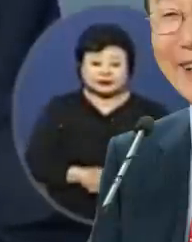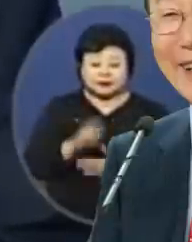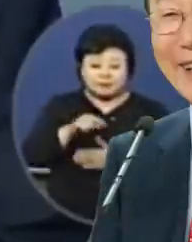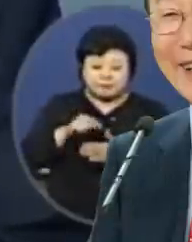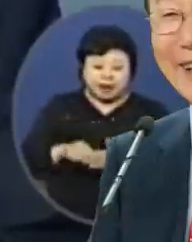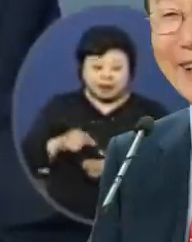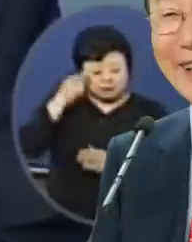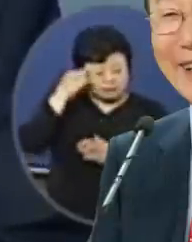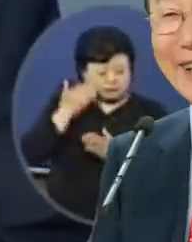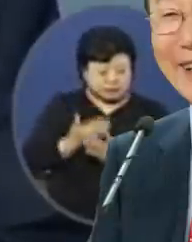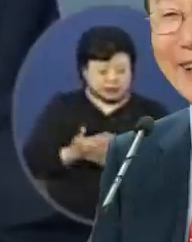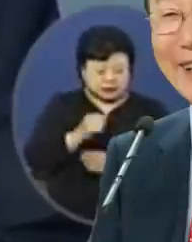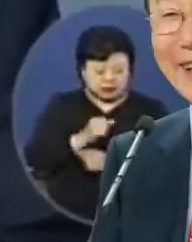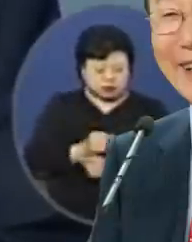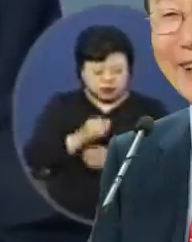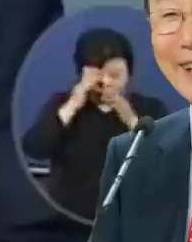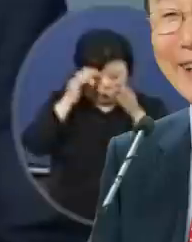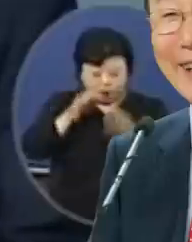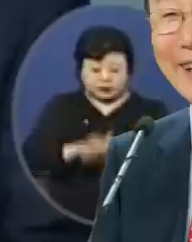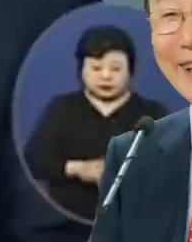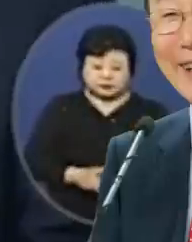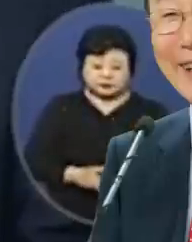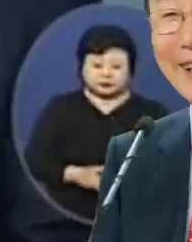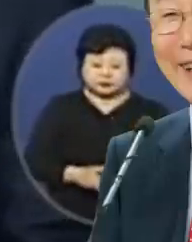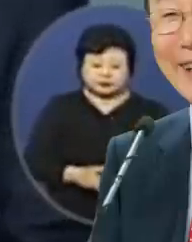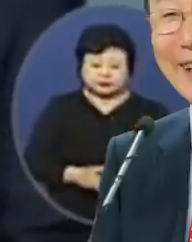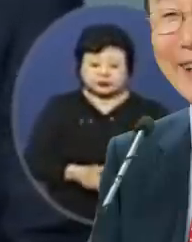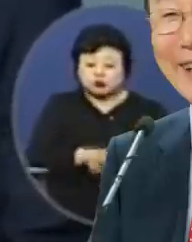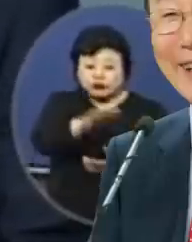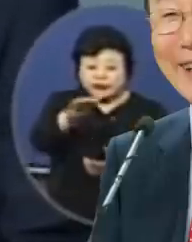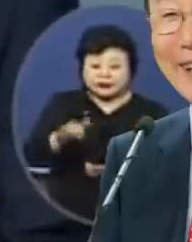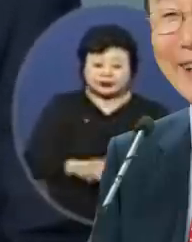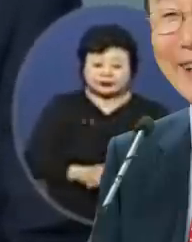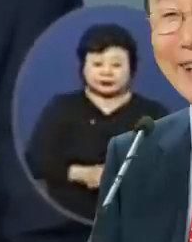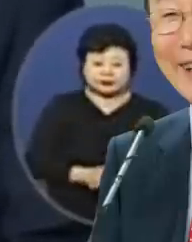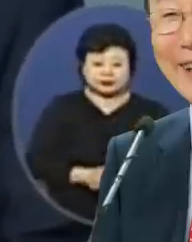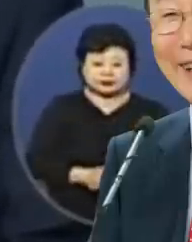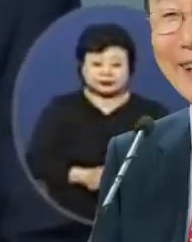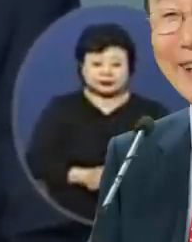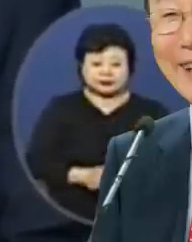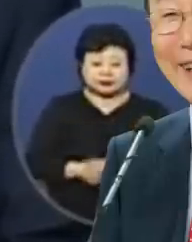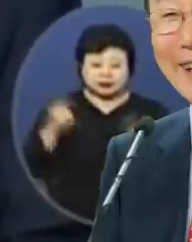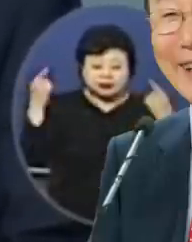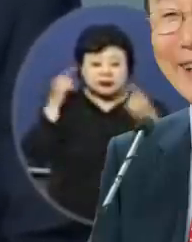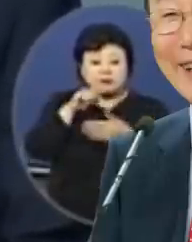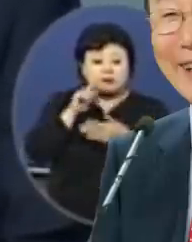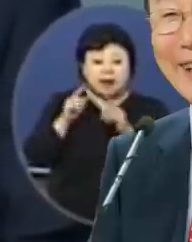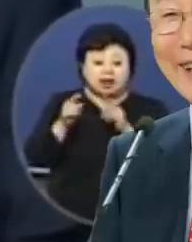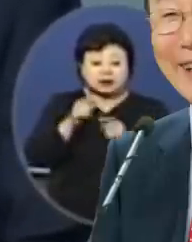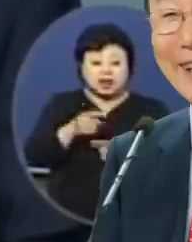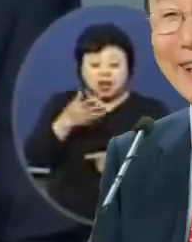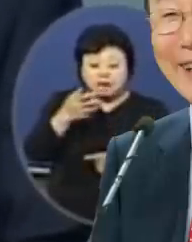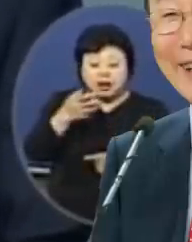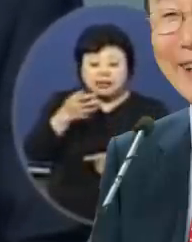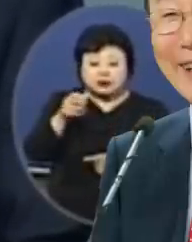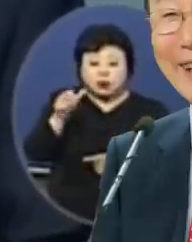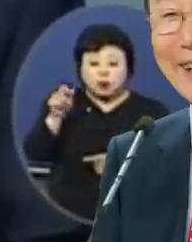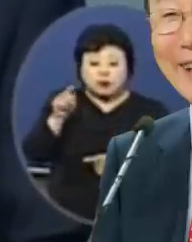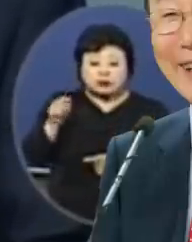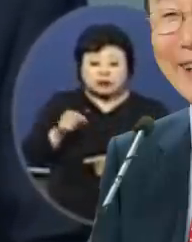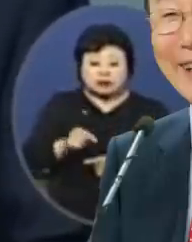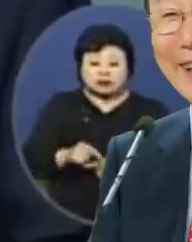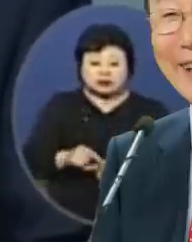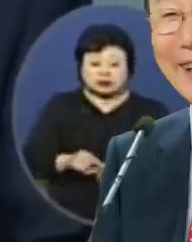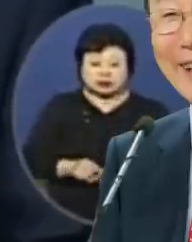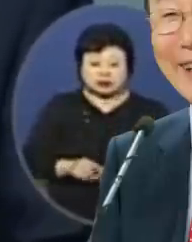심리학적으로 연구해서 결과를 기록한 것을 제가 보니까 우리가 듣는 말 중에 85%가